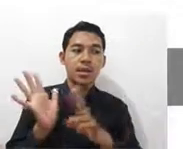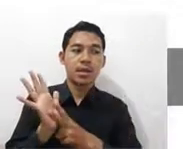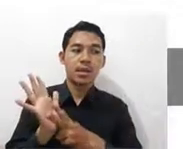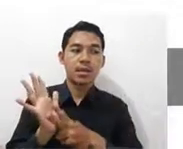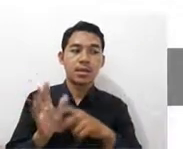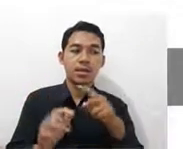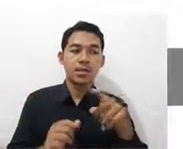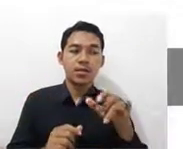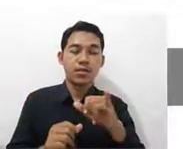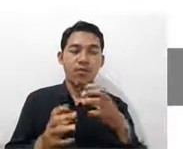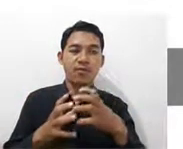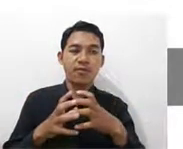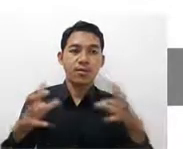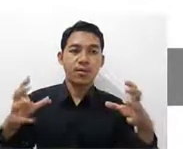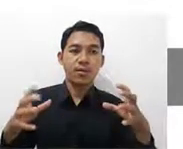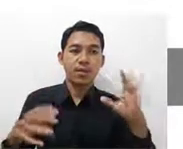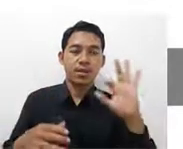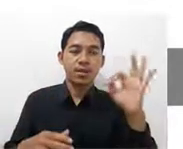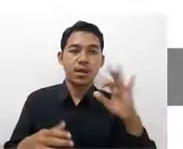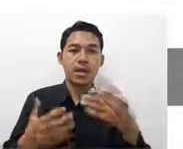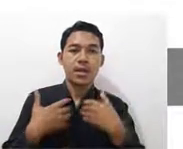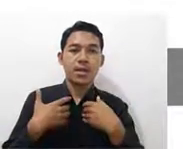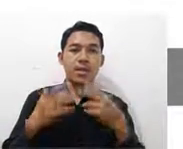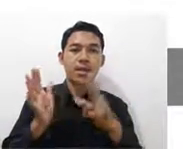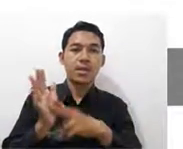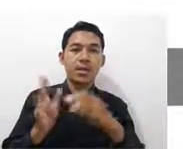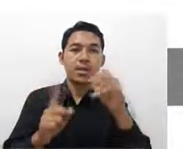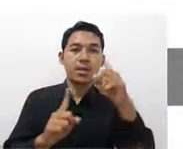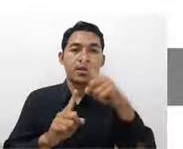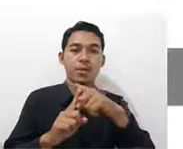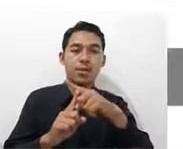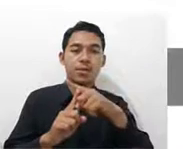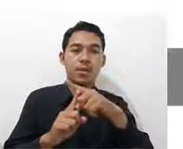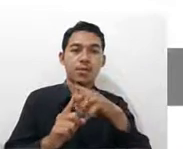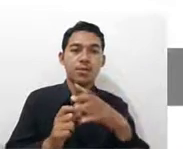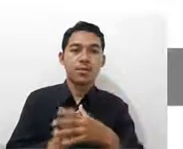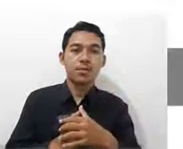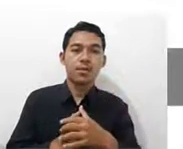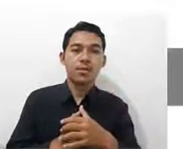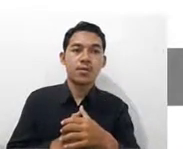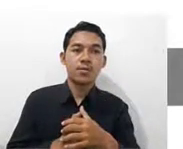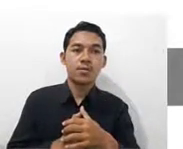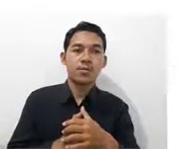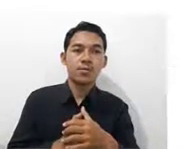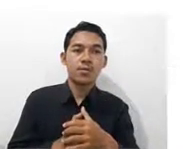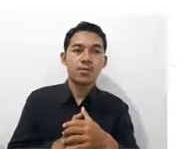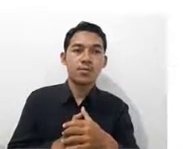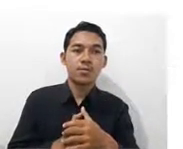itu full nggak ada not ya. Nah sedangkan N yang di sini ada not.